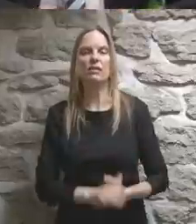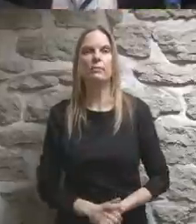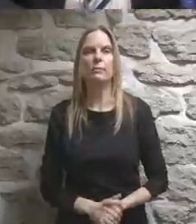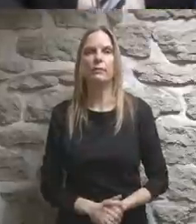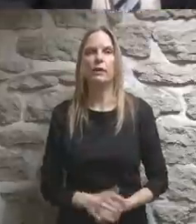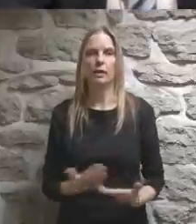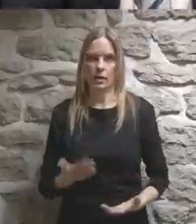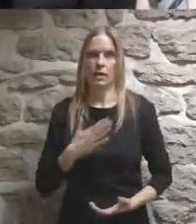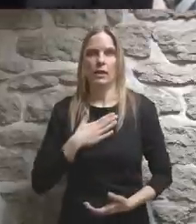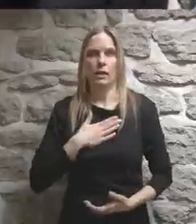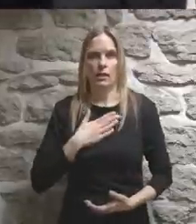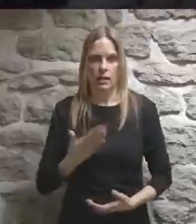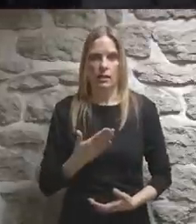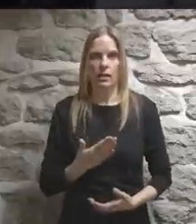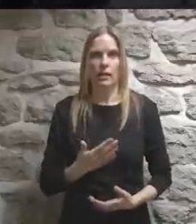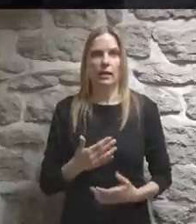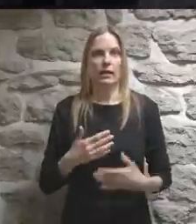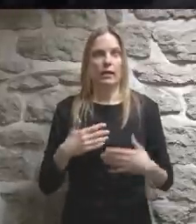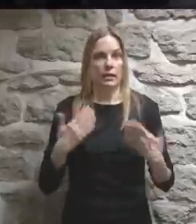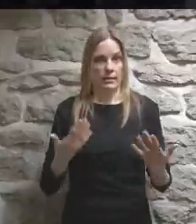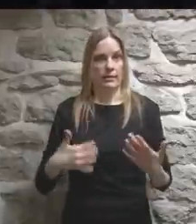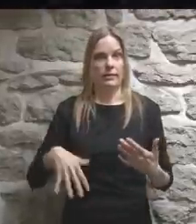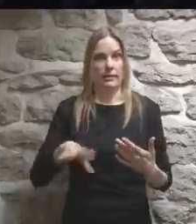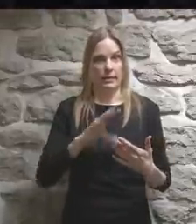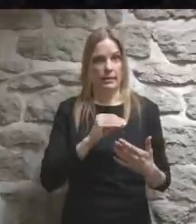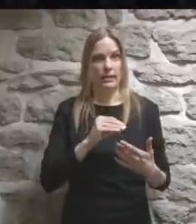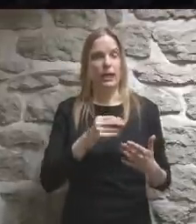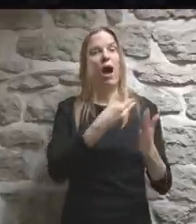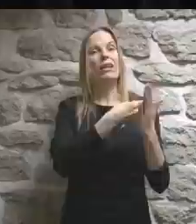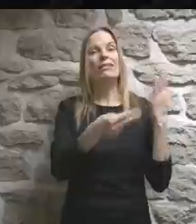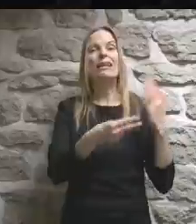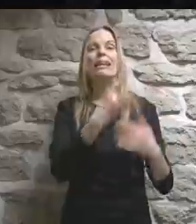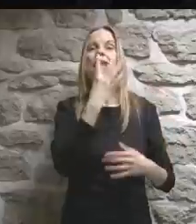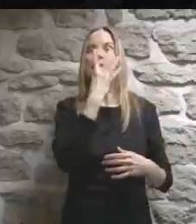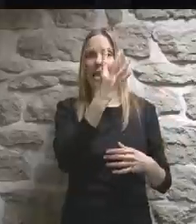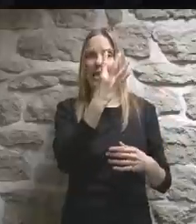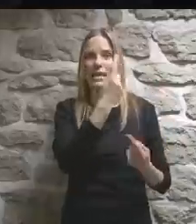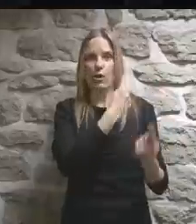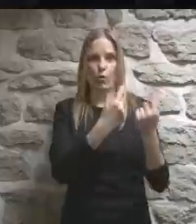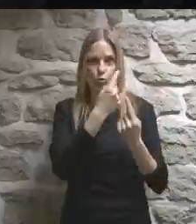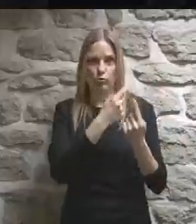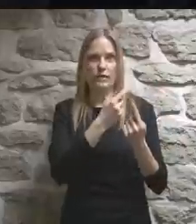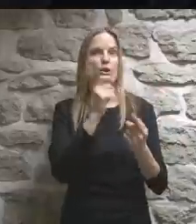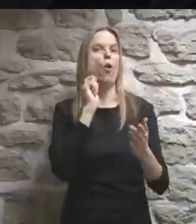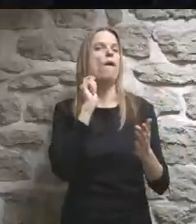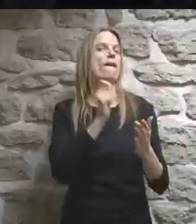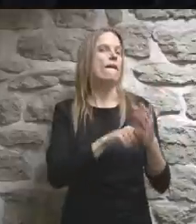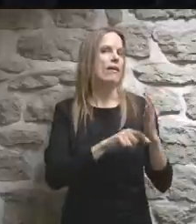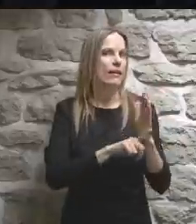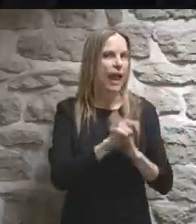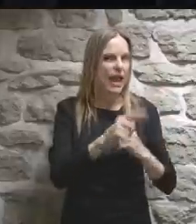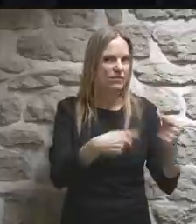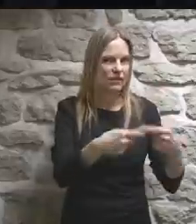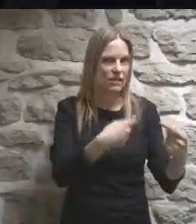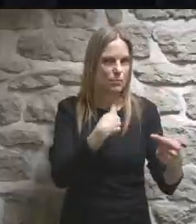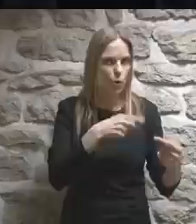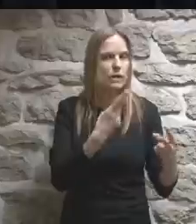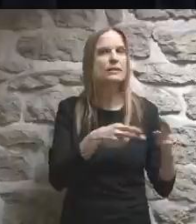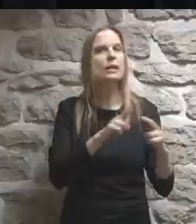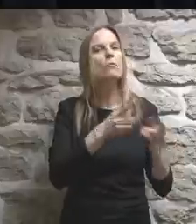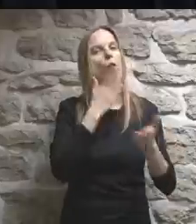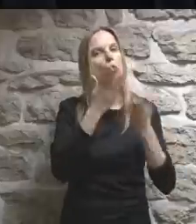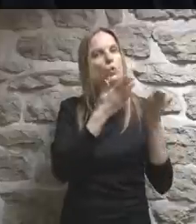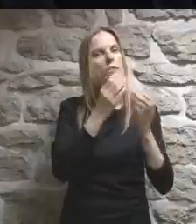Aitäh! Kuivõrd me käivitasime need artikkel 4 konsultatsioonid, siis me küsime tegelikult nende